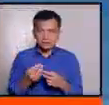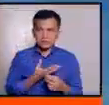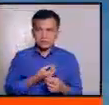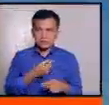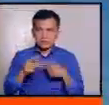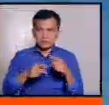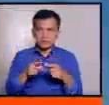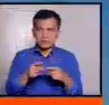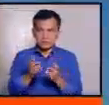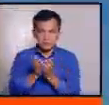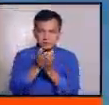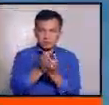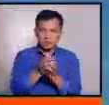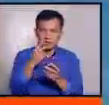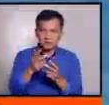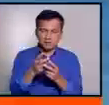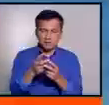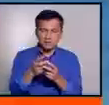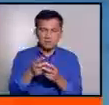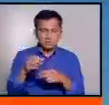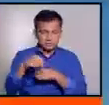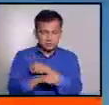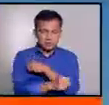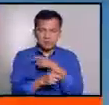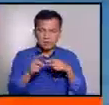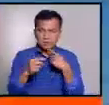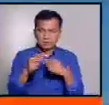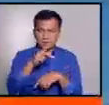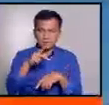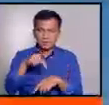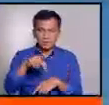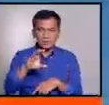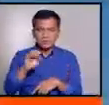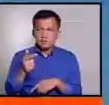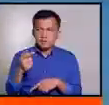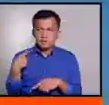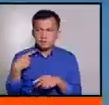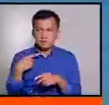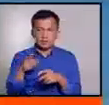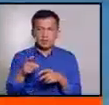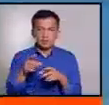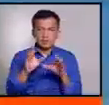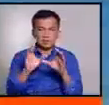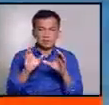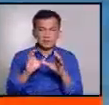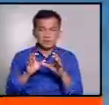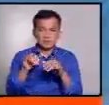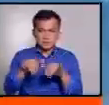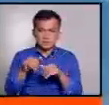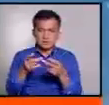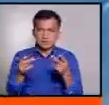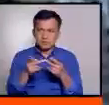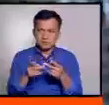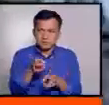ng mga residente ang pagdaon ng nasabing barko sa tabing dagat. Pero ayon sa Philippine Coast Guard, may clearance ang pananatili nito sa lugar at mahigpit naman